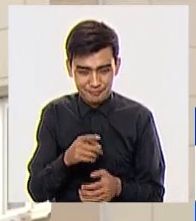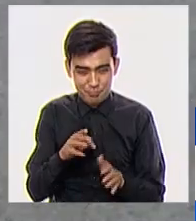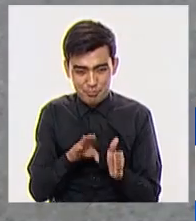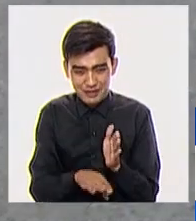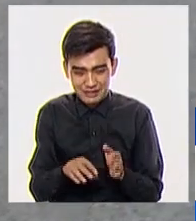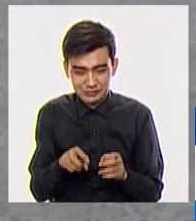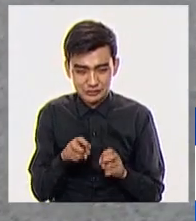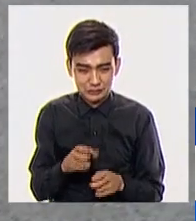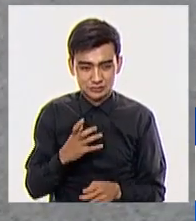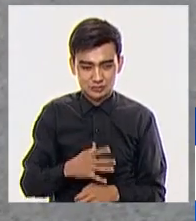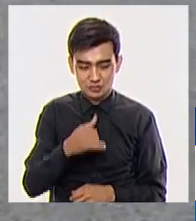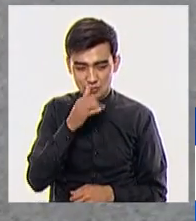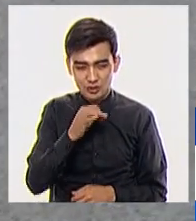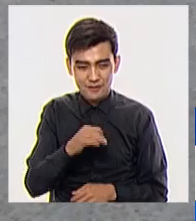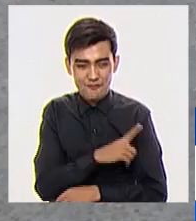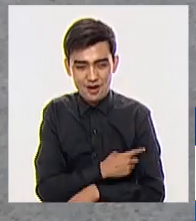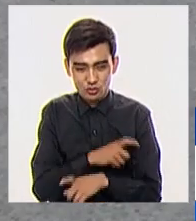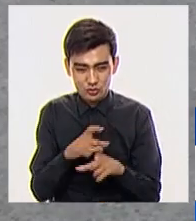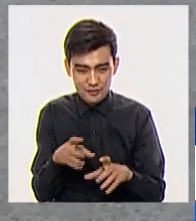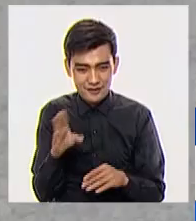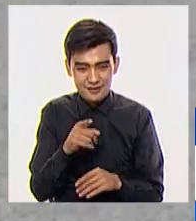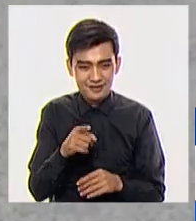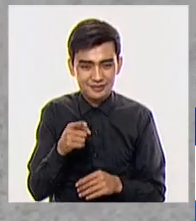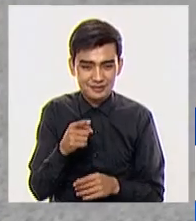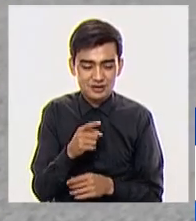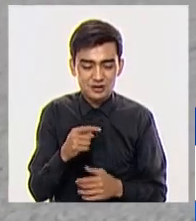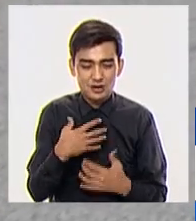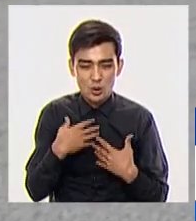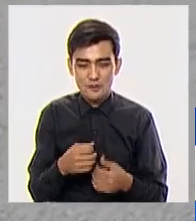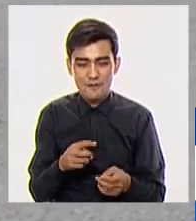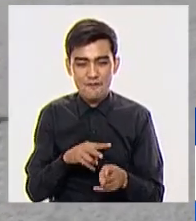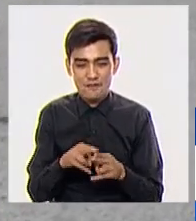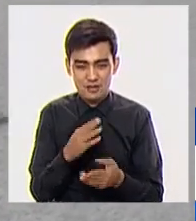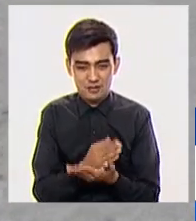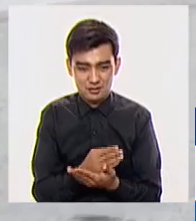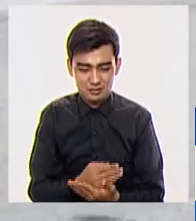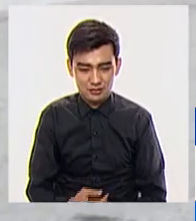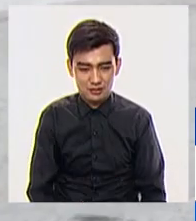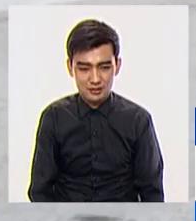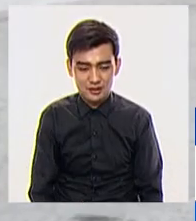отыру мүмкін емес. Бірақ дәрігерлер мұндай құрылғылардың денсаулыққа кері әсер тигізетінін айтады.